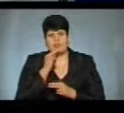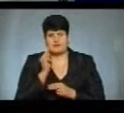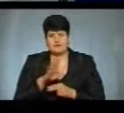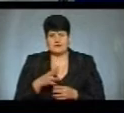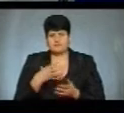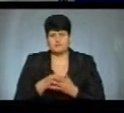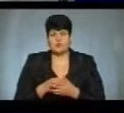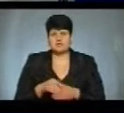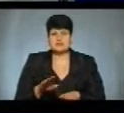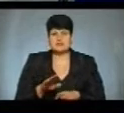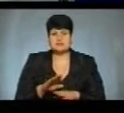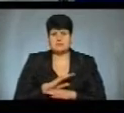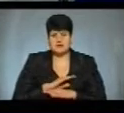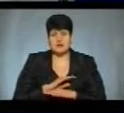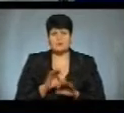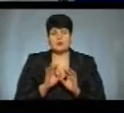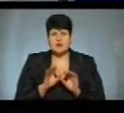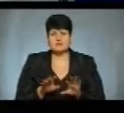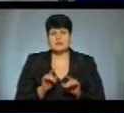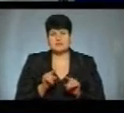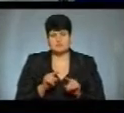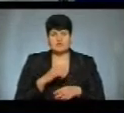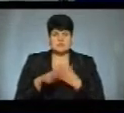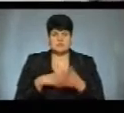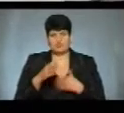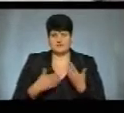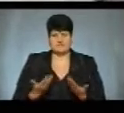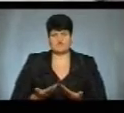у власній смерті, а свій вчинок пояснює тим, що заплутався у житті.